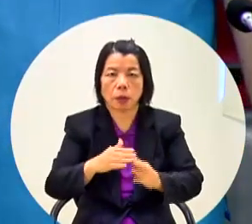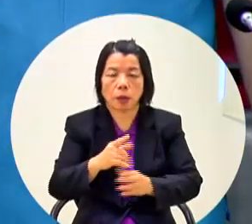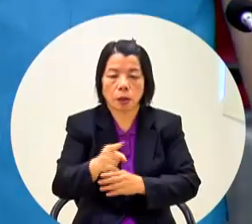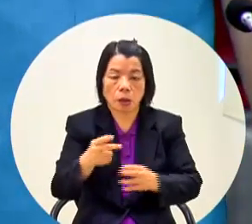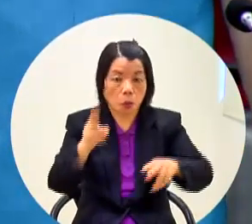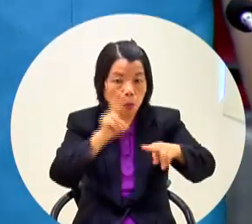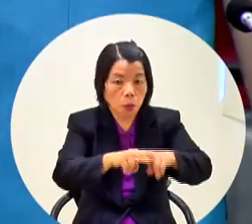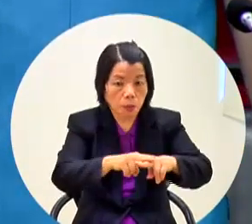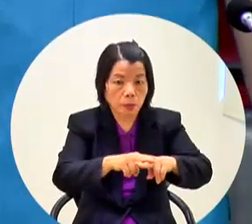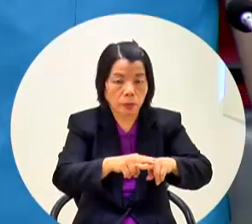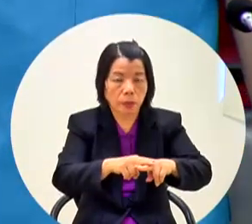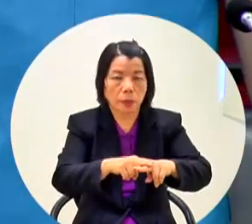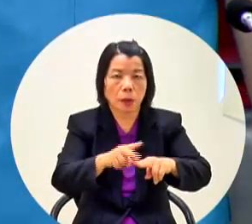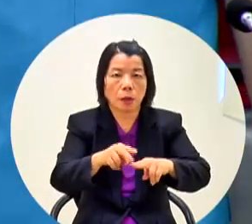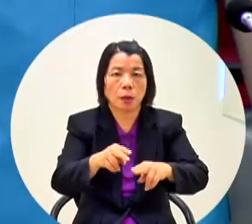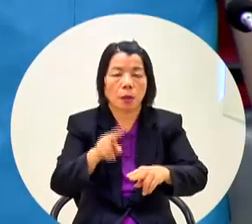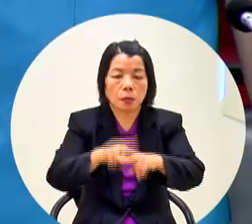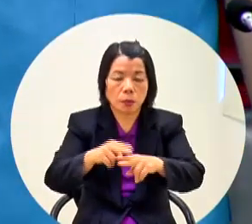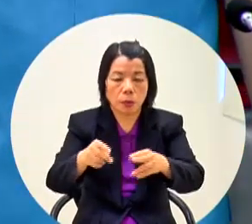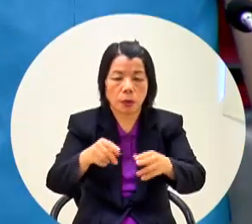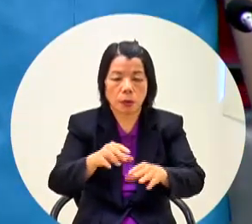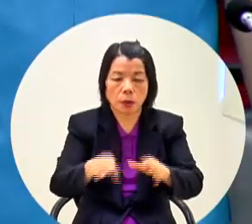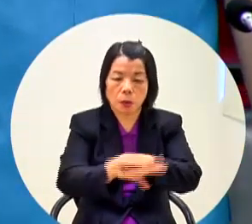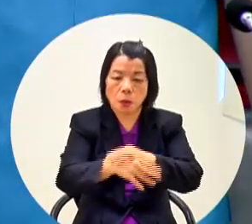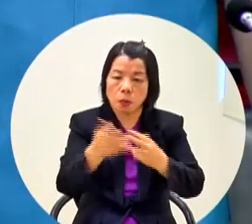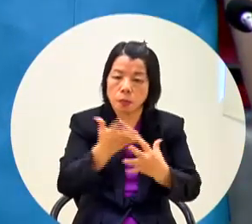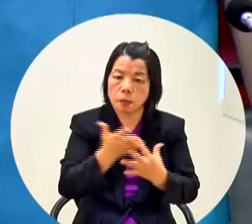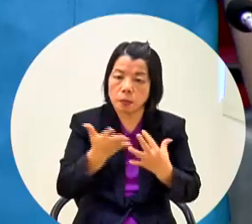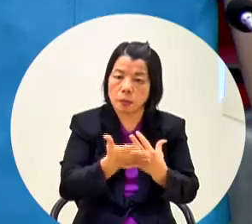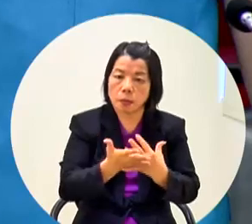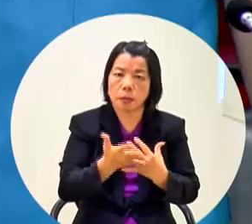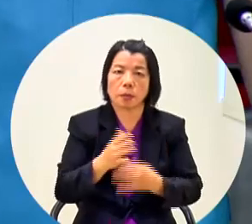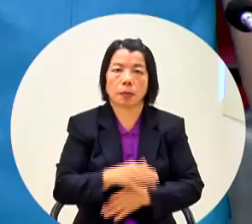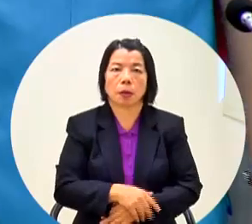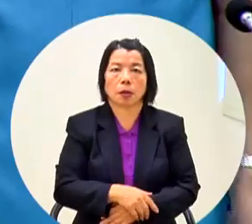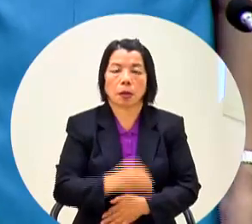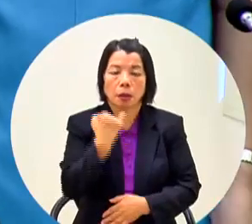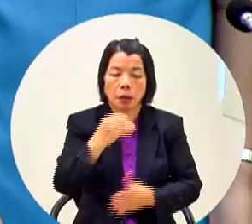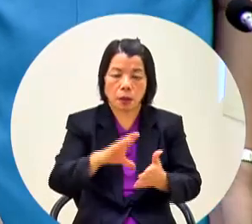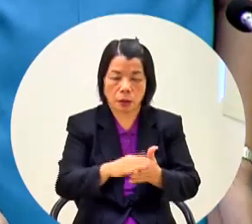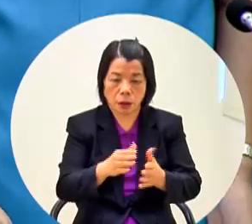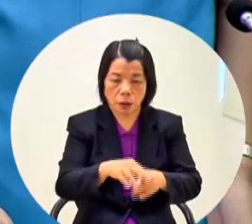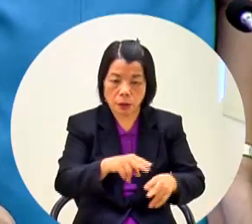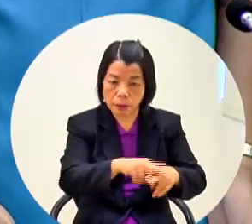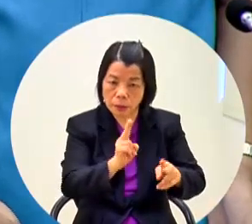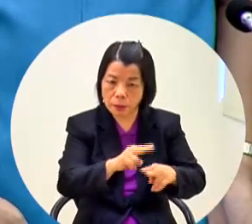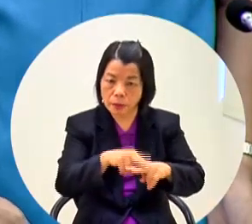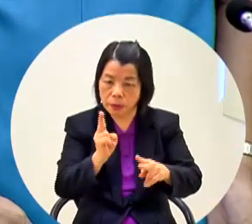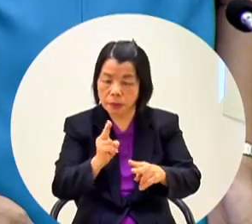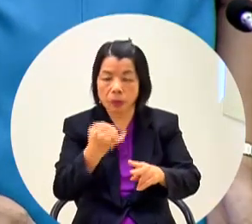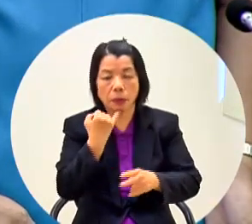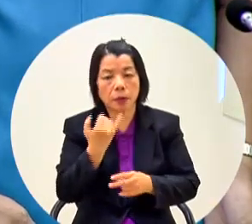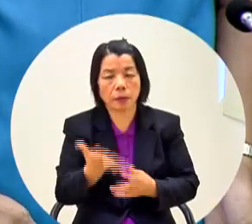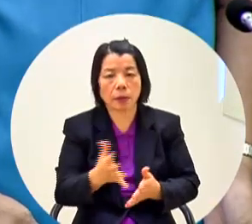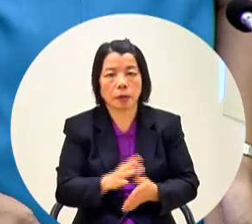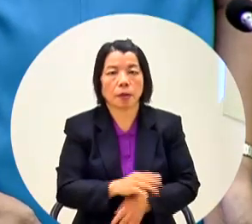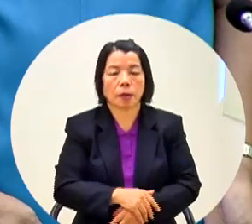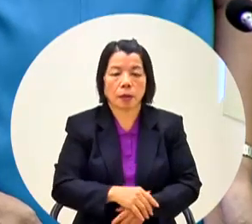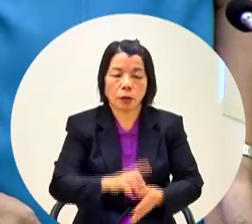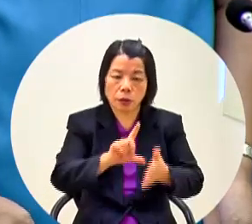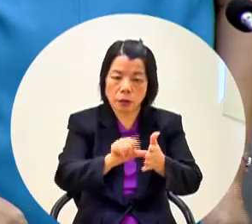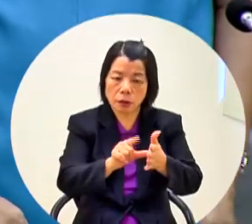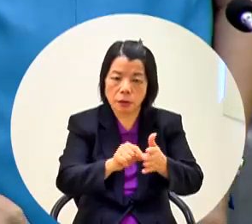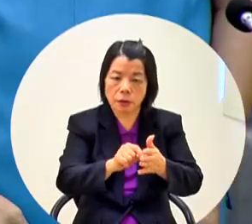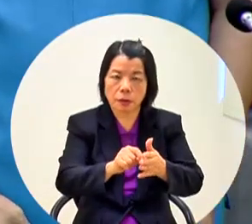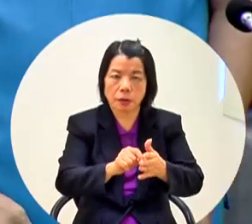的户外空间可以定期的开放，定期的开放。比如说你开